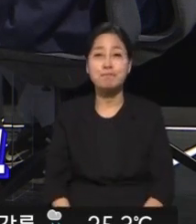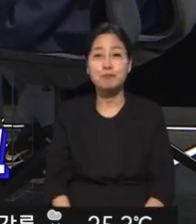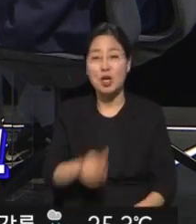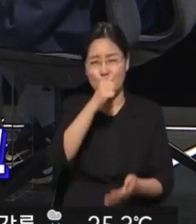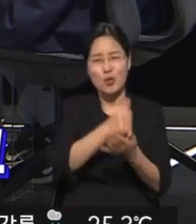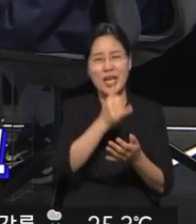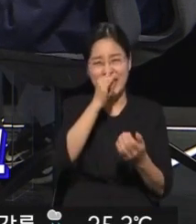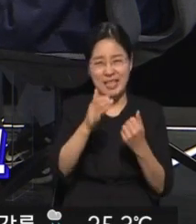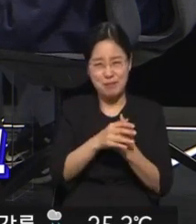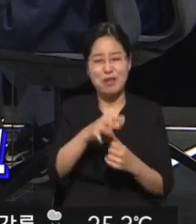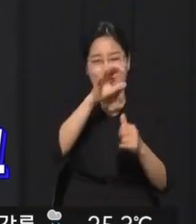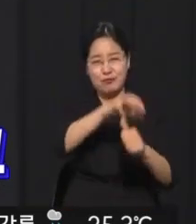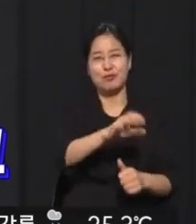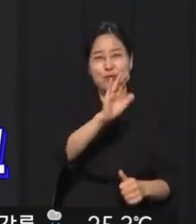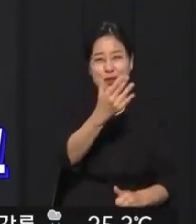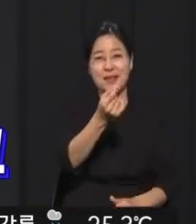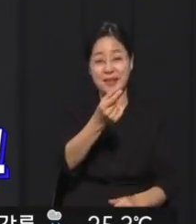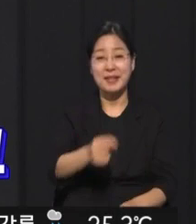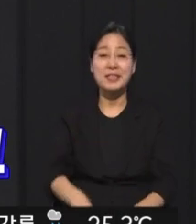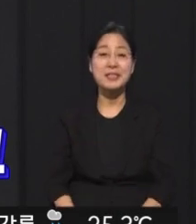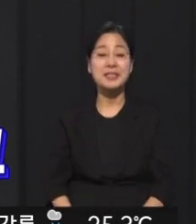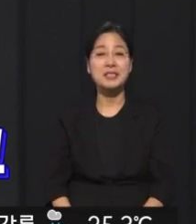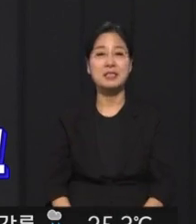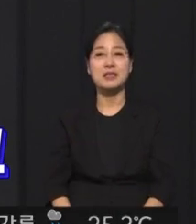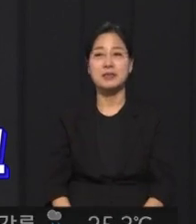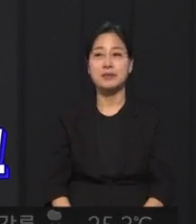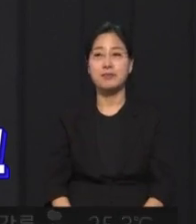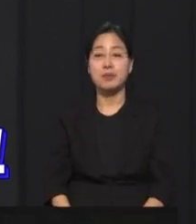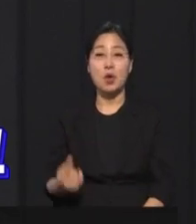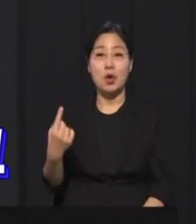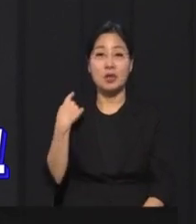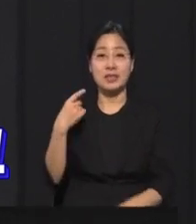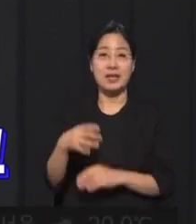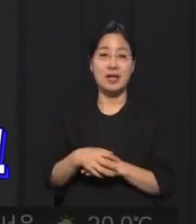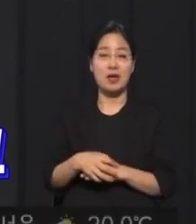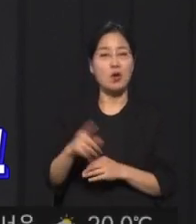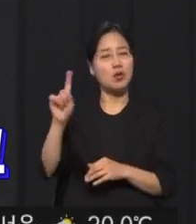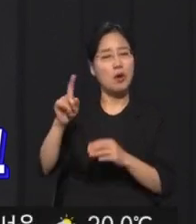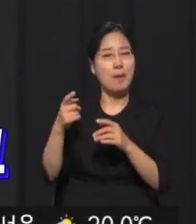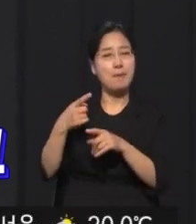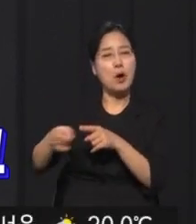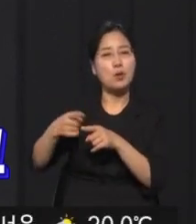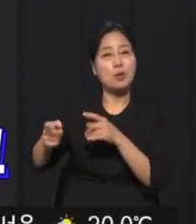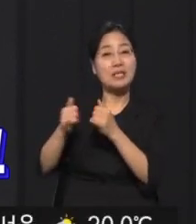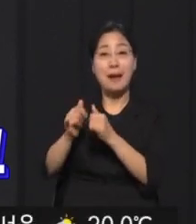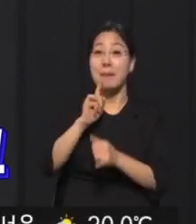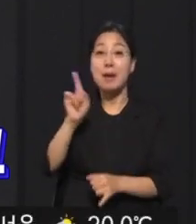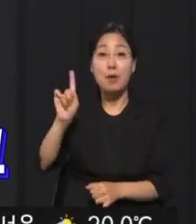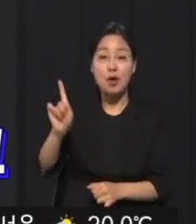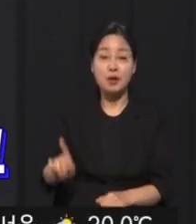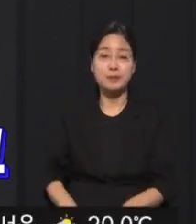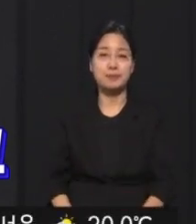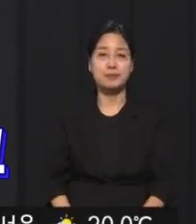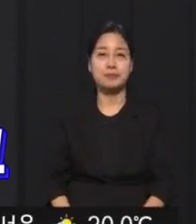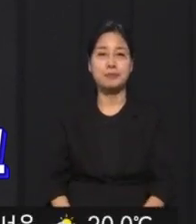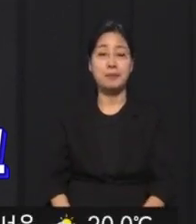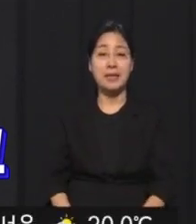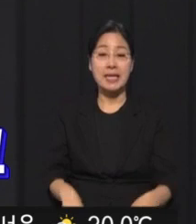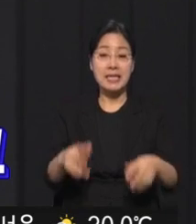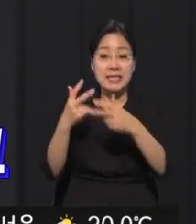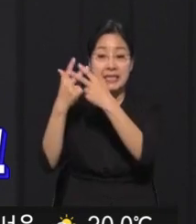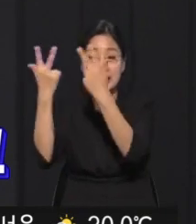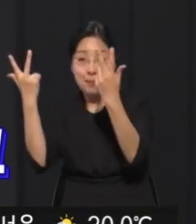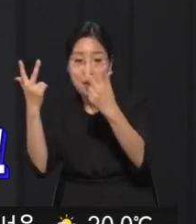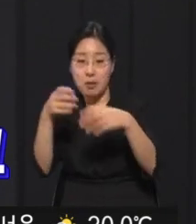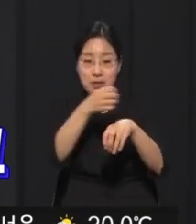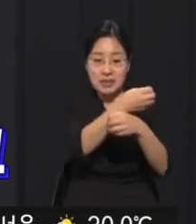어제 방송하면서 모 평론가가 이런 말씀하시는데 참 마음에 와닿았어요. 이재명 대표가 지금 그 쌍방울하고